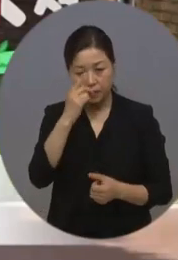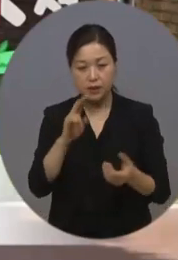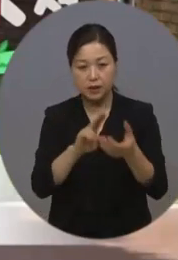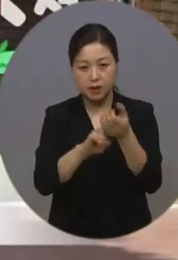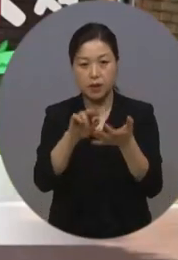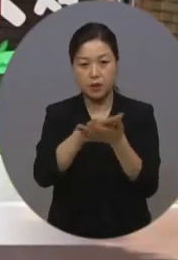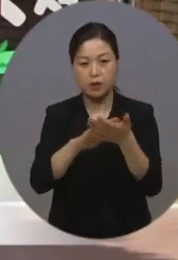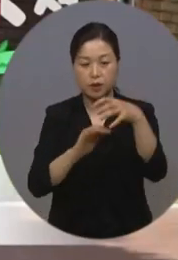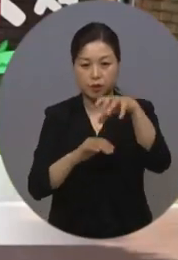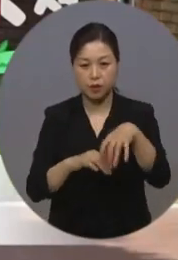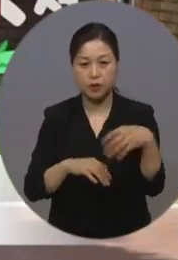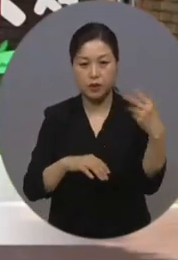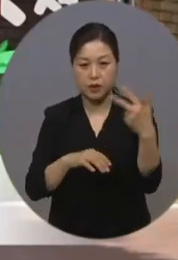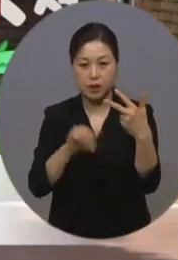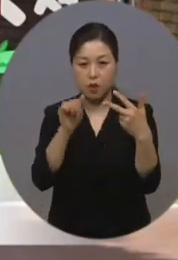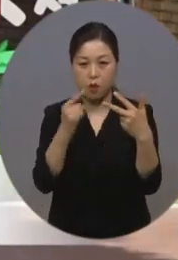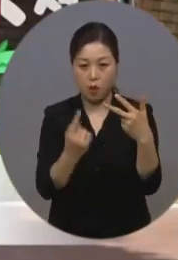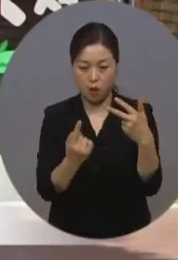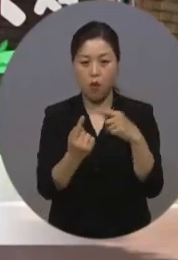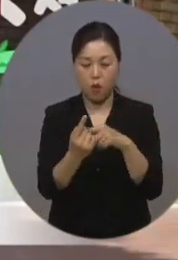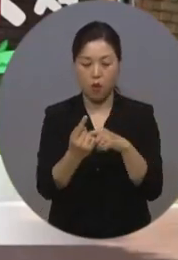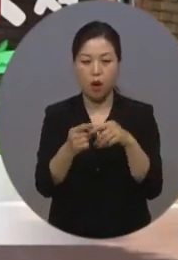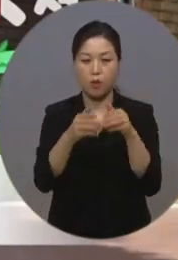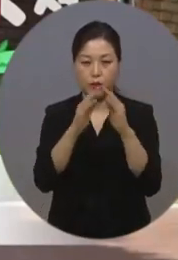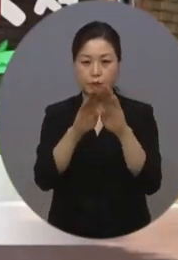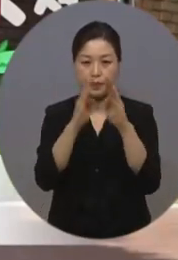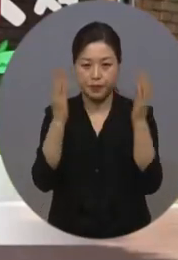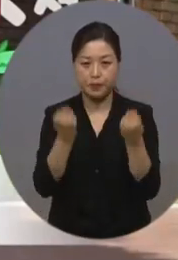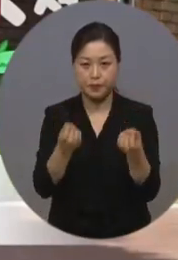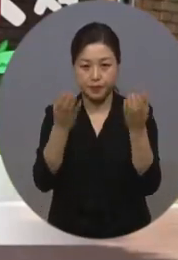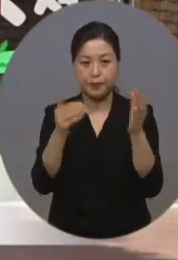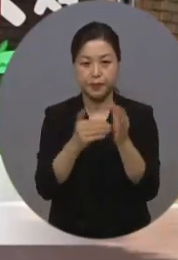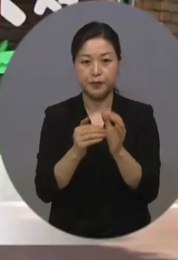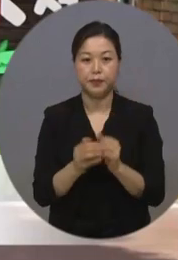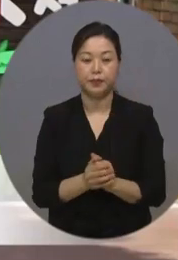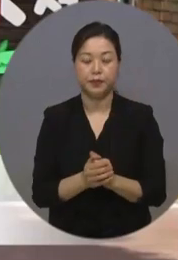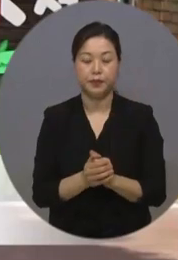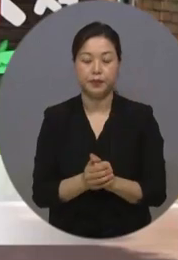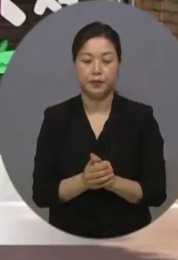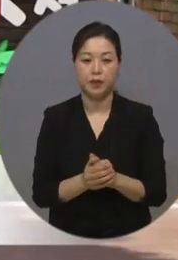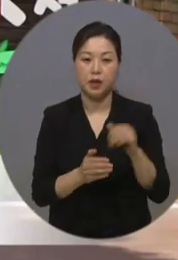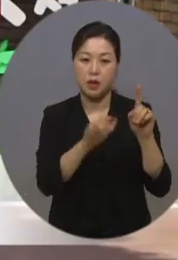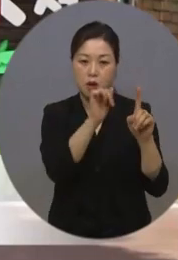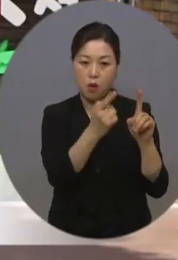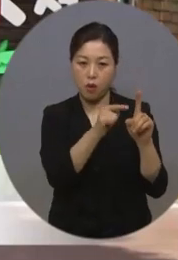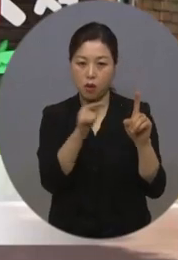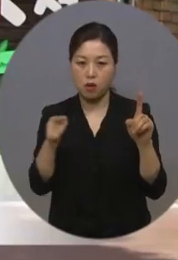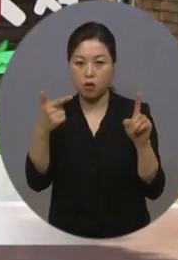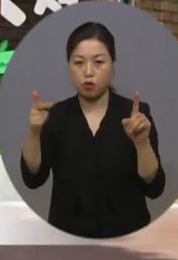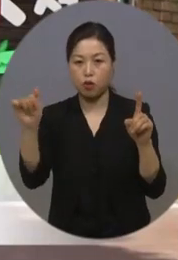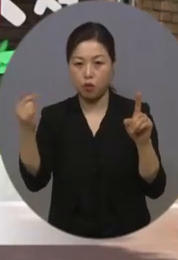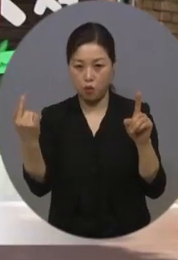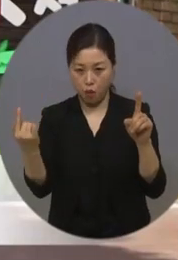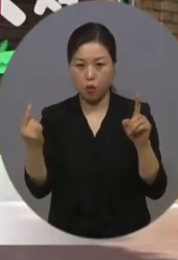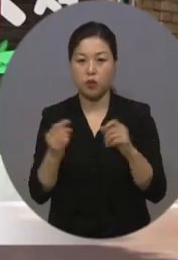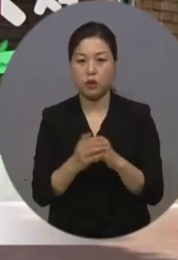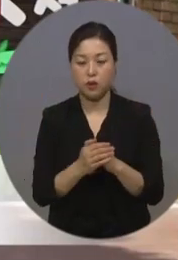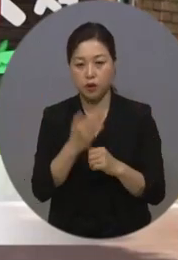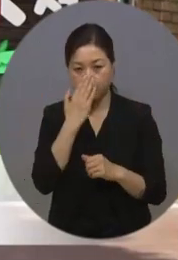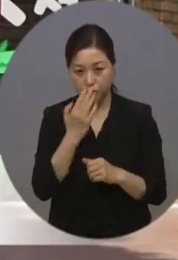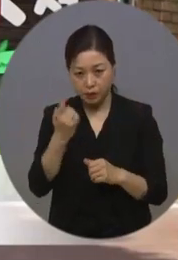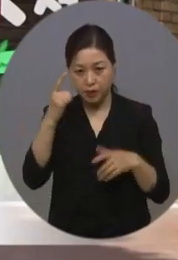7호가 준공하여 열림식을 하게 되었습니다. 지금까지 저희들이 1호부터 6호까지는